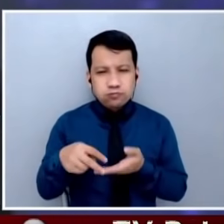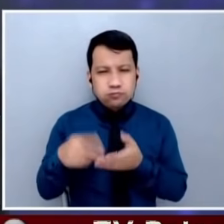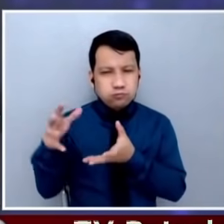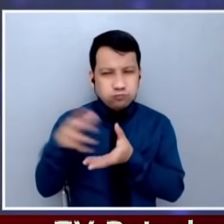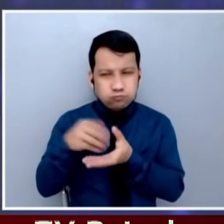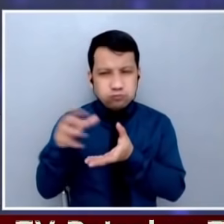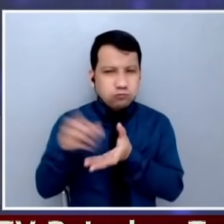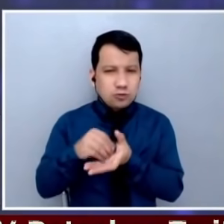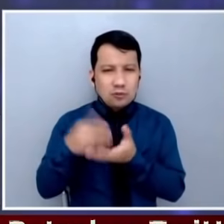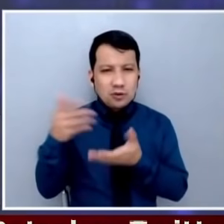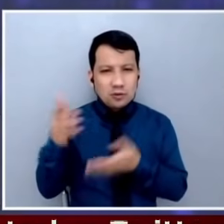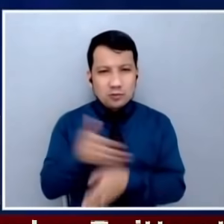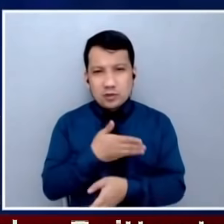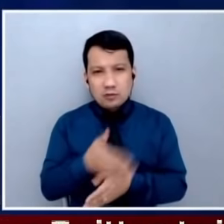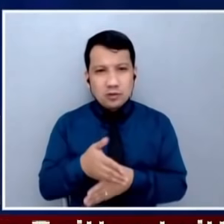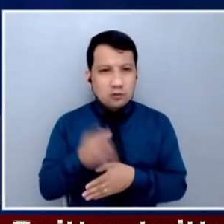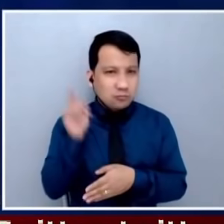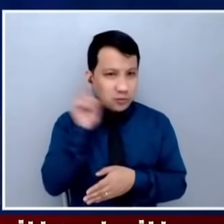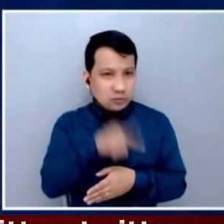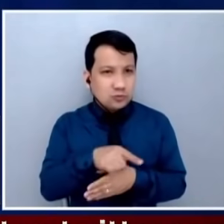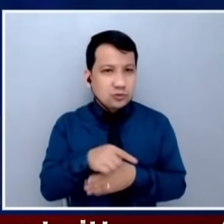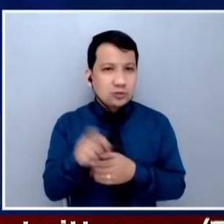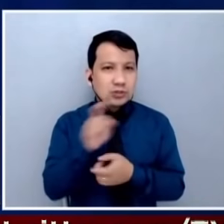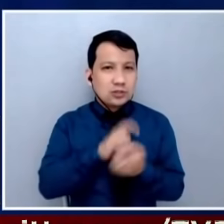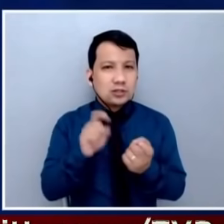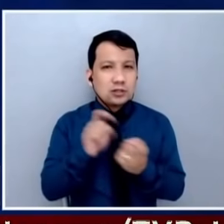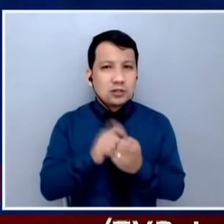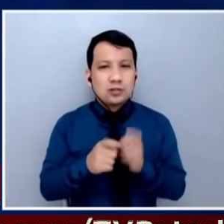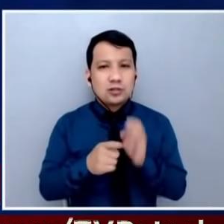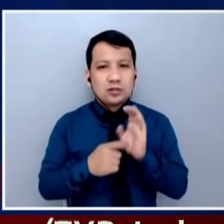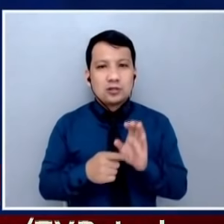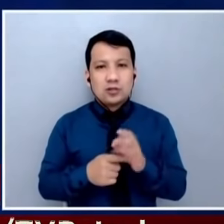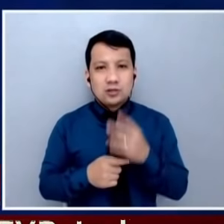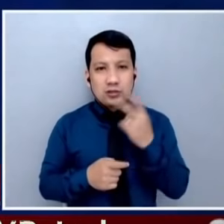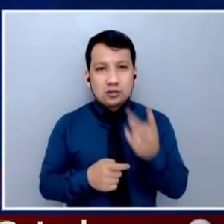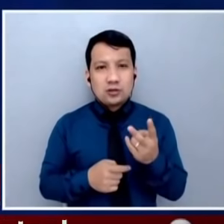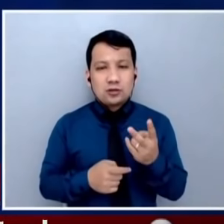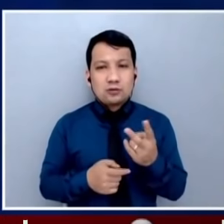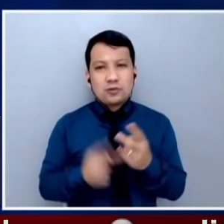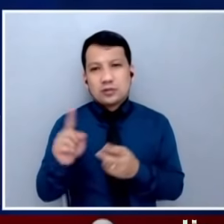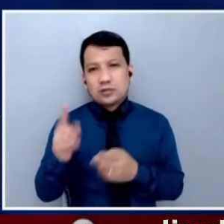po namin maging pulido po lahat. Magkaibang repertoire sa isang